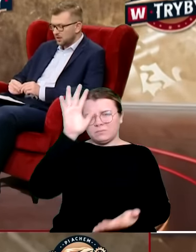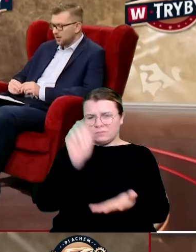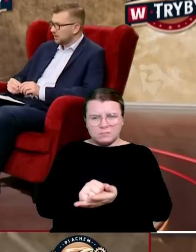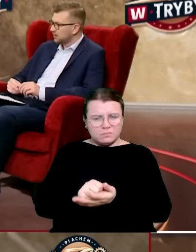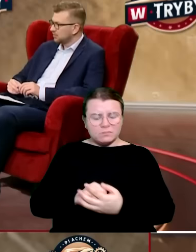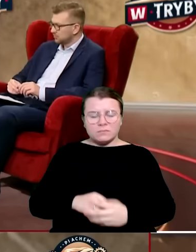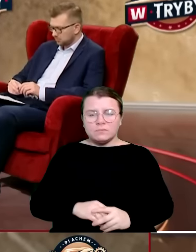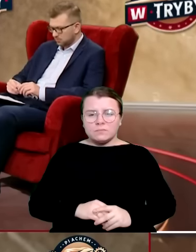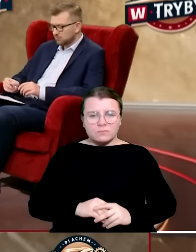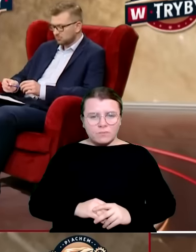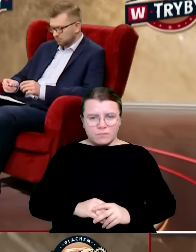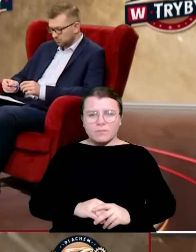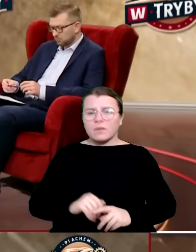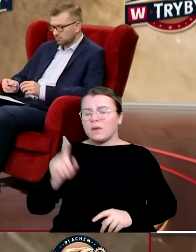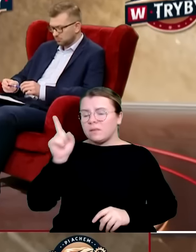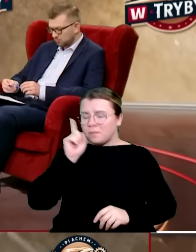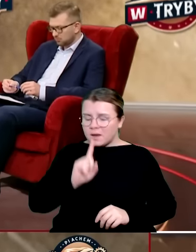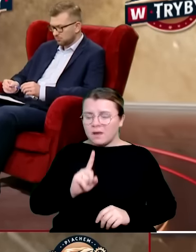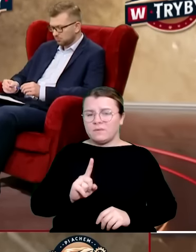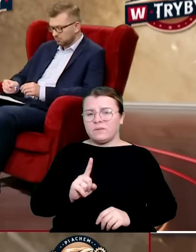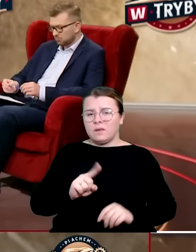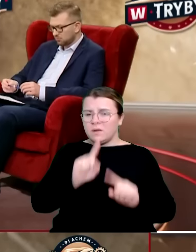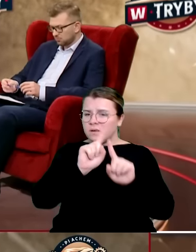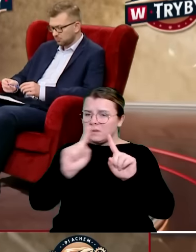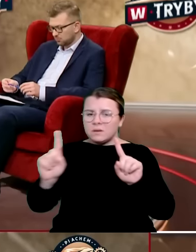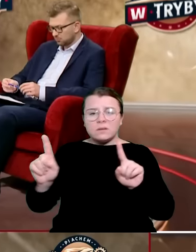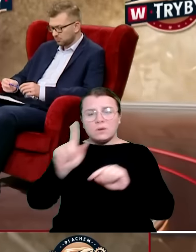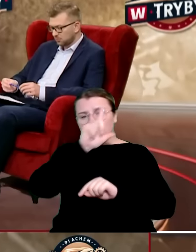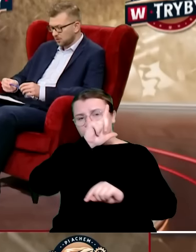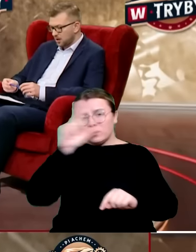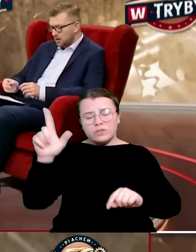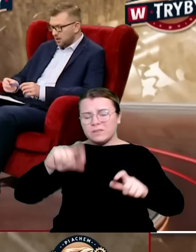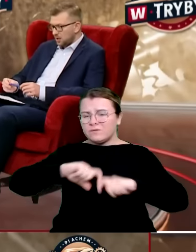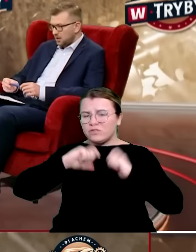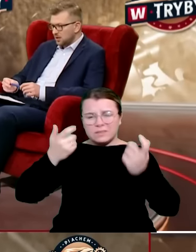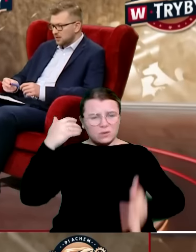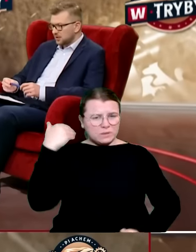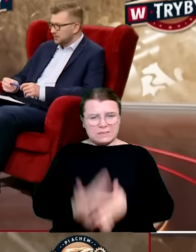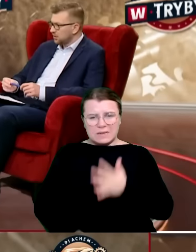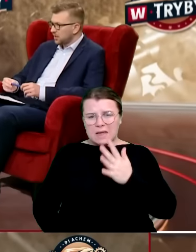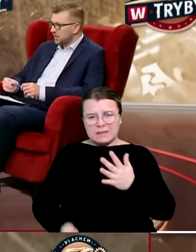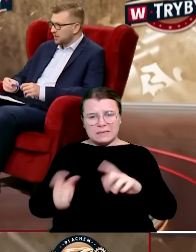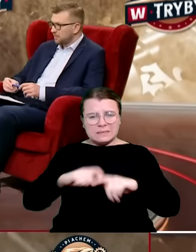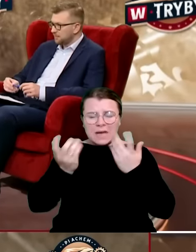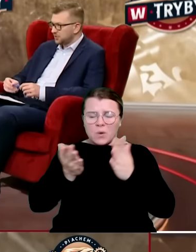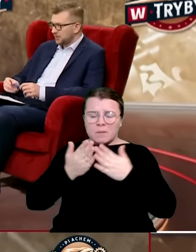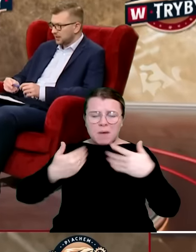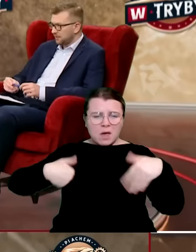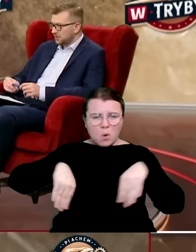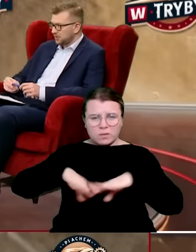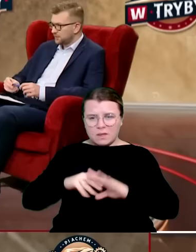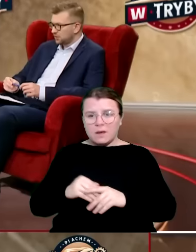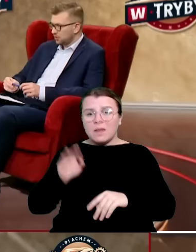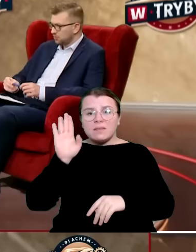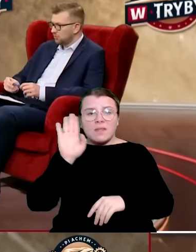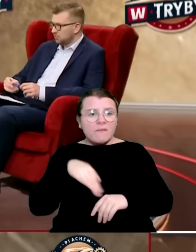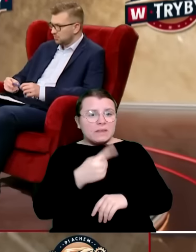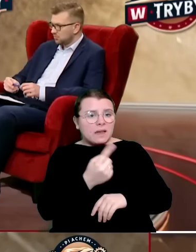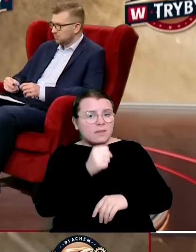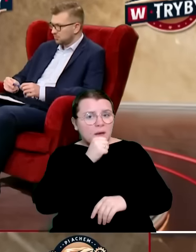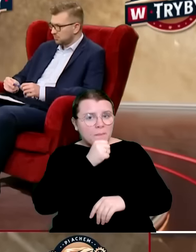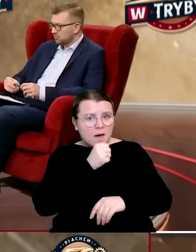Armagedon i naprawdę są ludzie, którzy stracili absolutnie wszystko. Nawet... Jest historia jednej babci takiej właśnie w